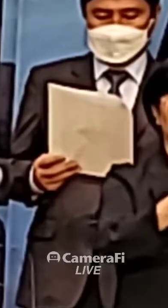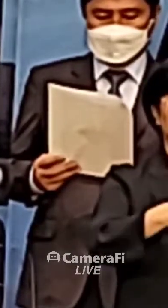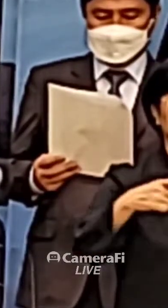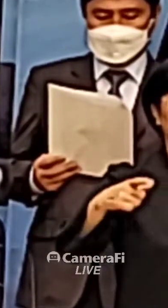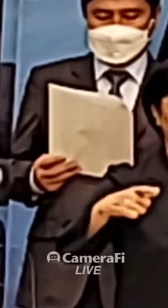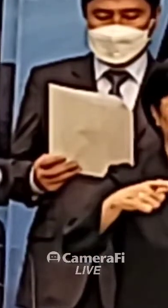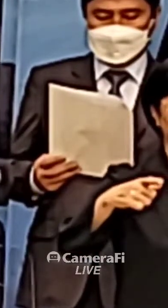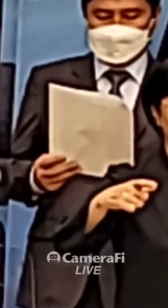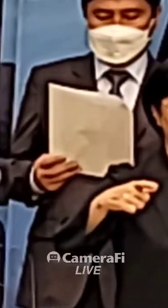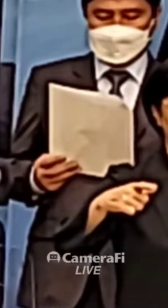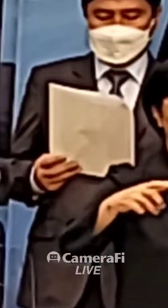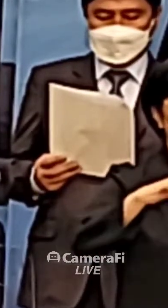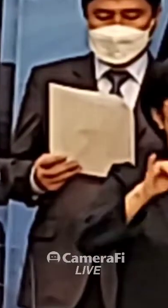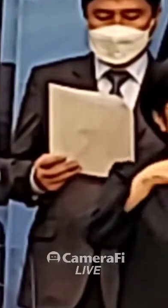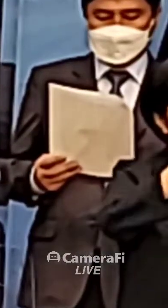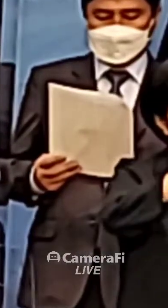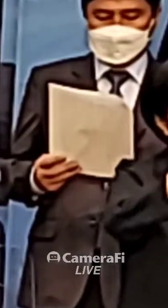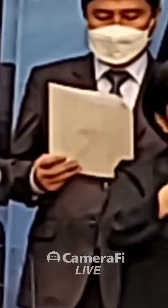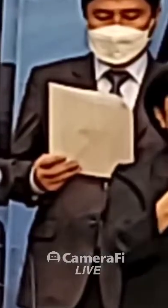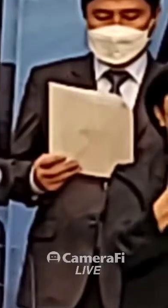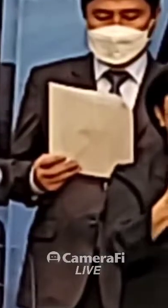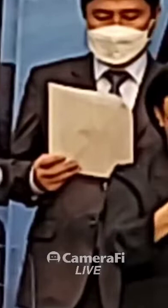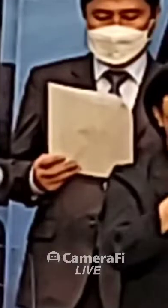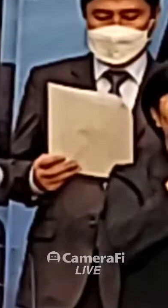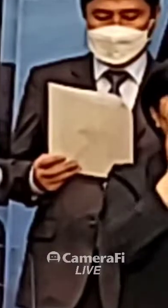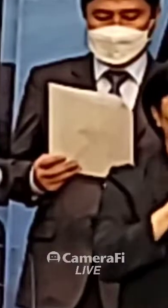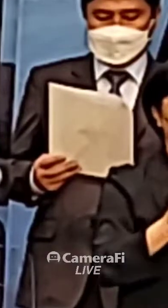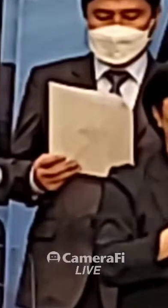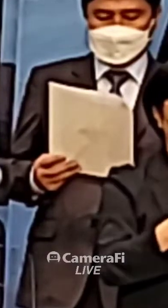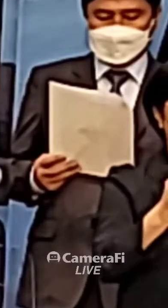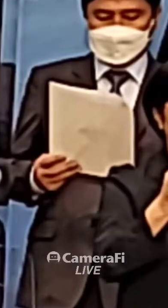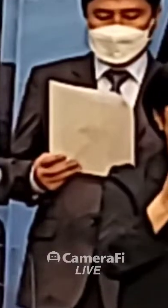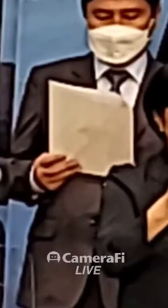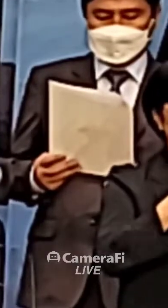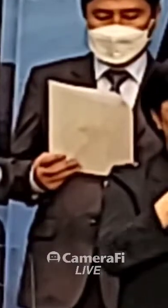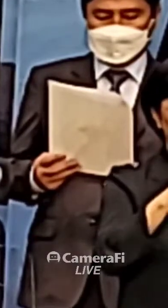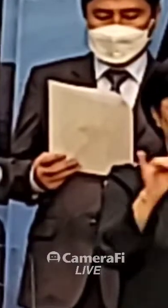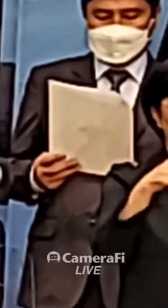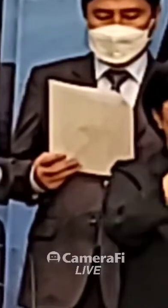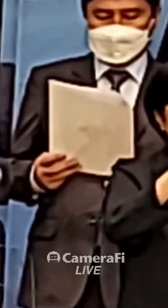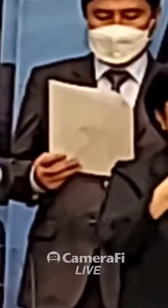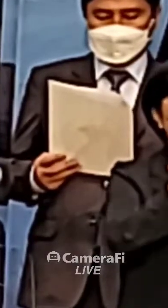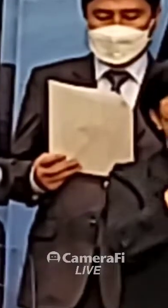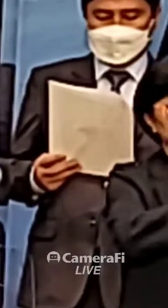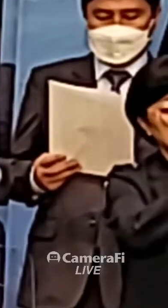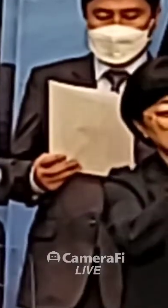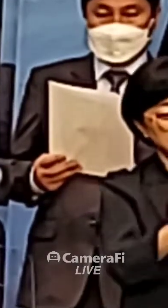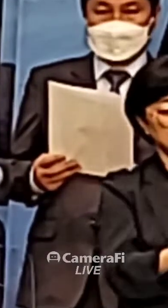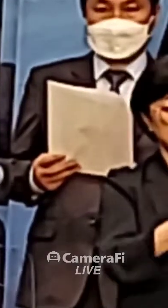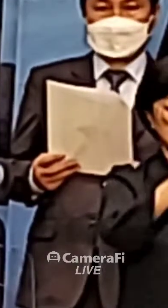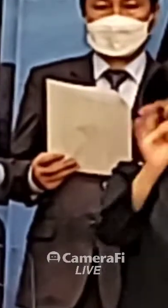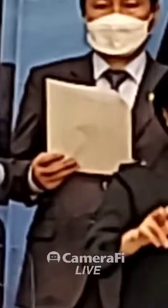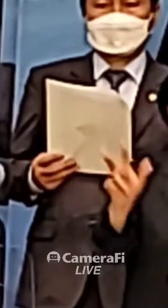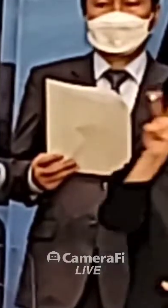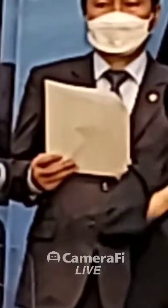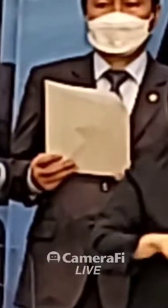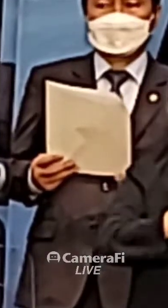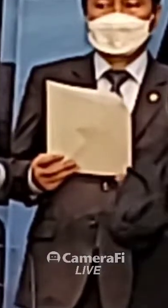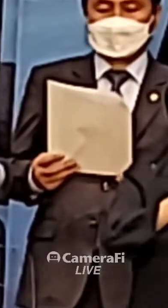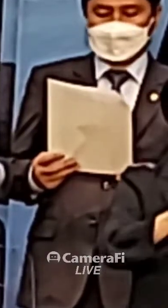면적은 넓은데 인구가 과소한 곳입니다. 적은 인구의 고령화율은 전국